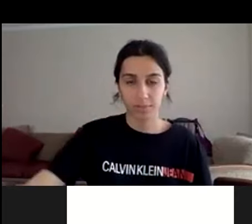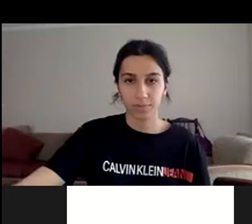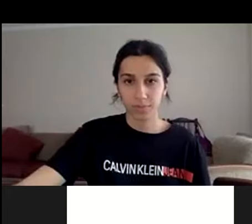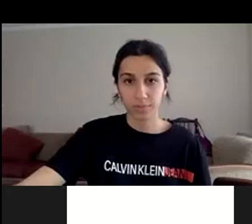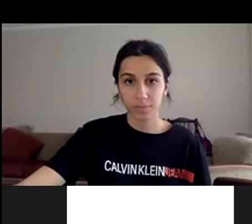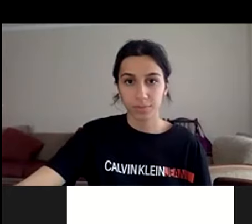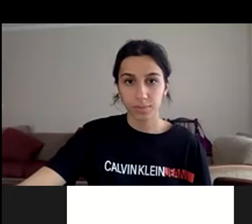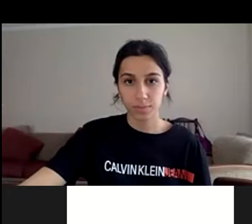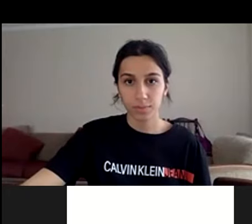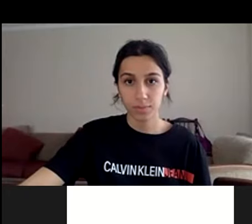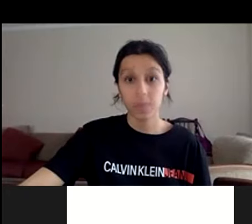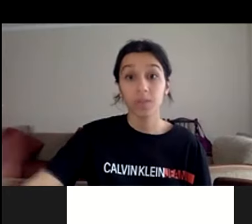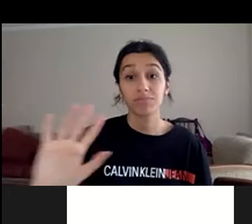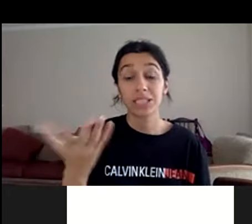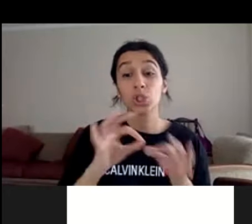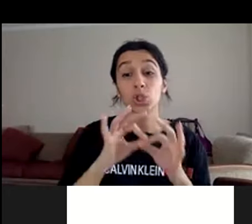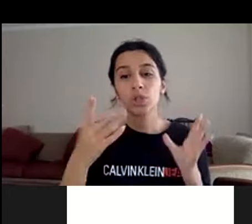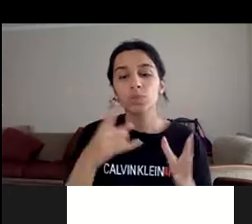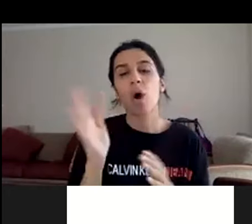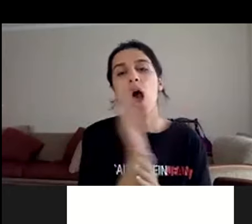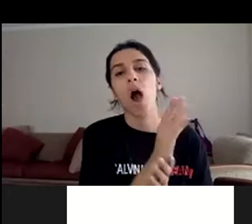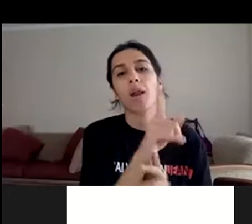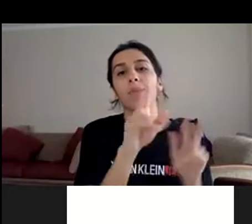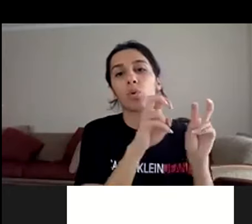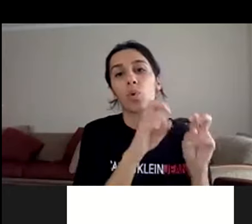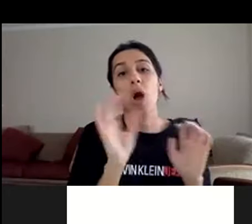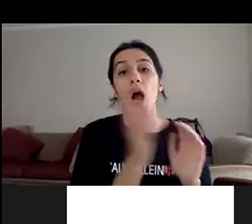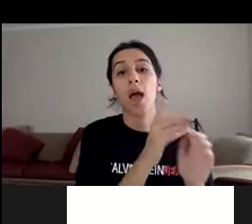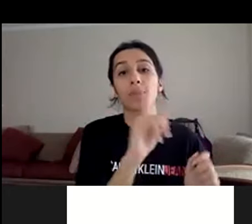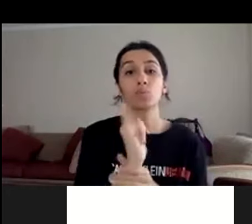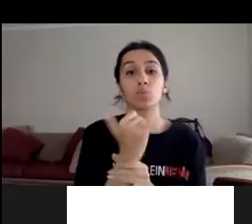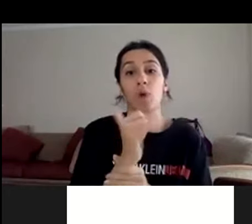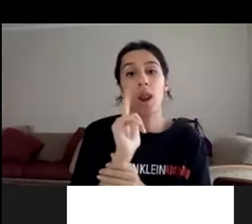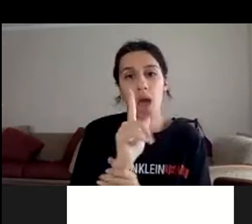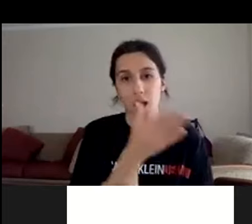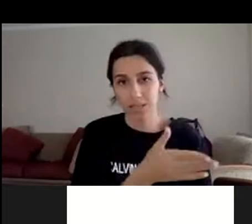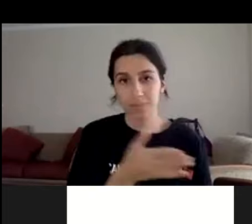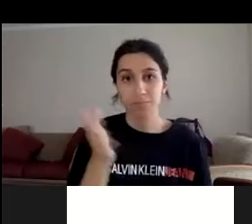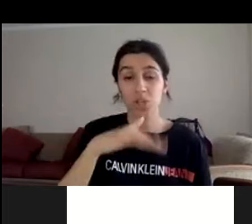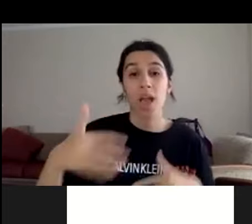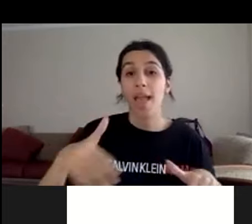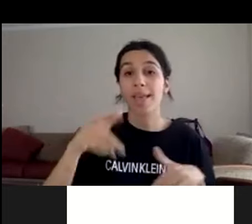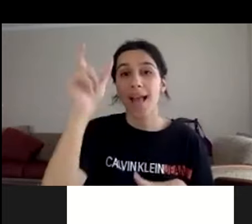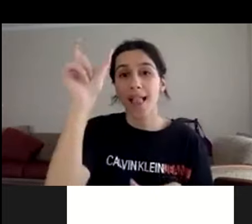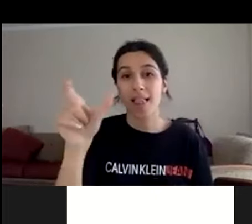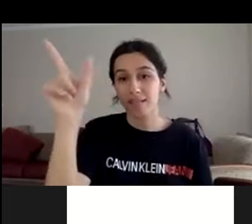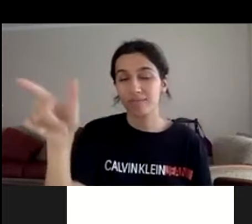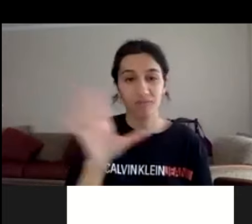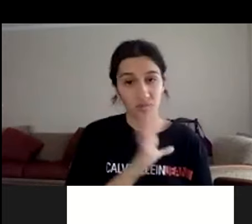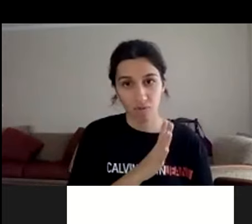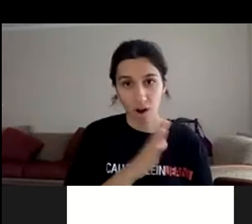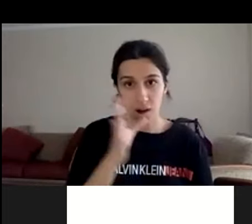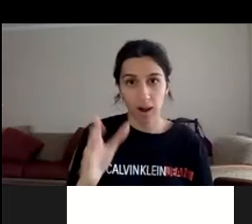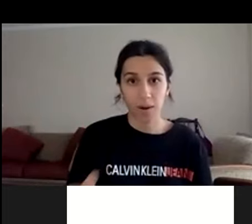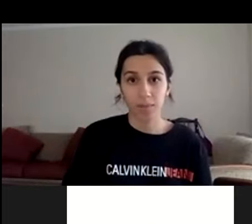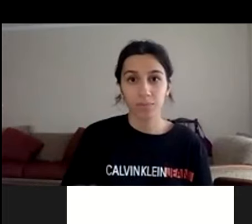nasıl çözüleceği tabii ayrı bir uzmanlık alanı. O tarafa gitmek için işte Ilgın'ın dediği gibi zaten başka engeller de varmış. Yurt dışı menşeli bir yazılımsa bunu